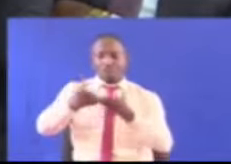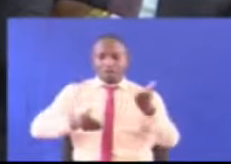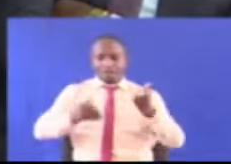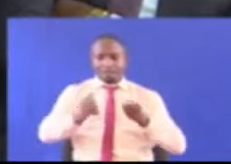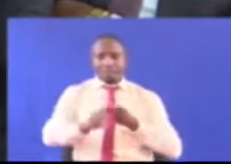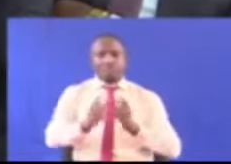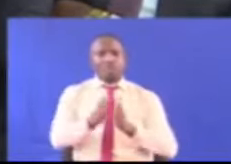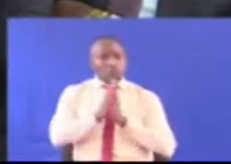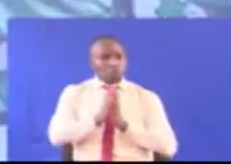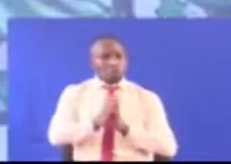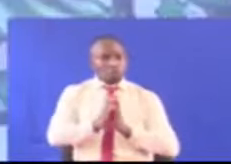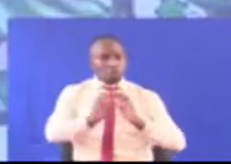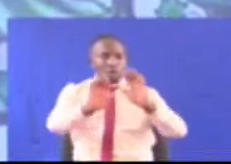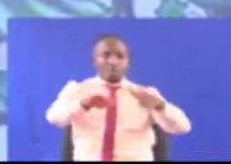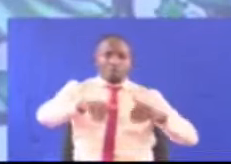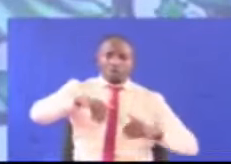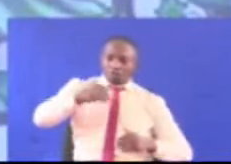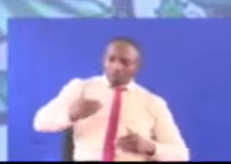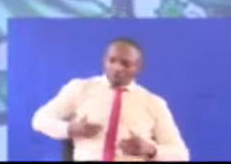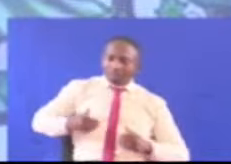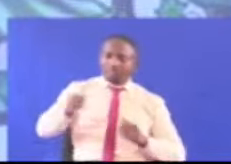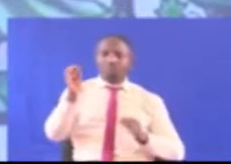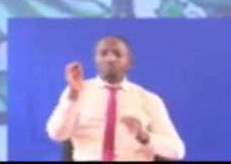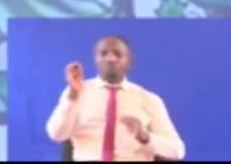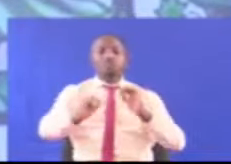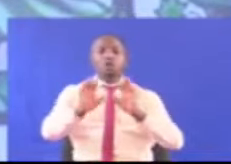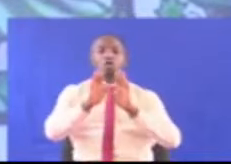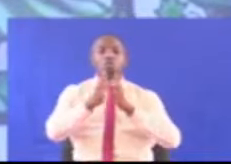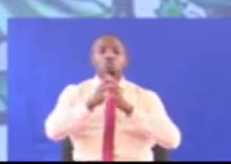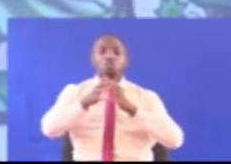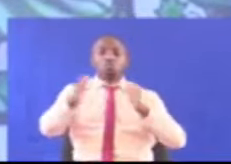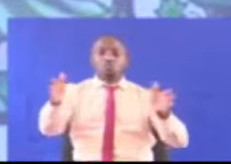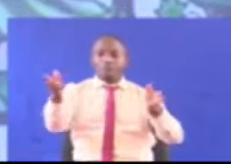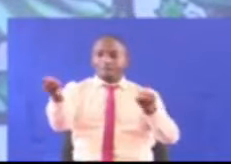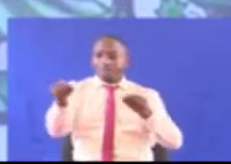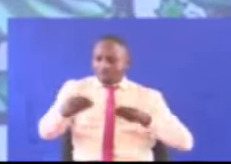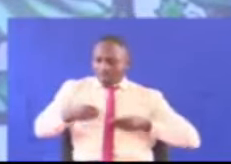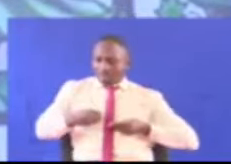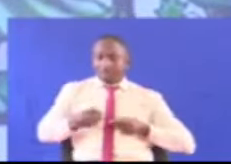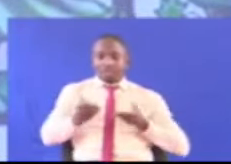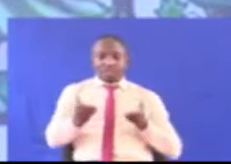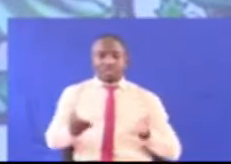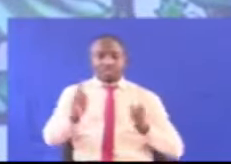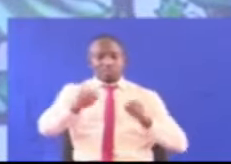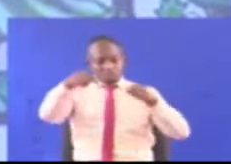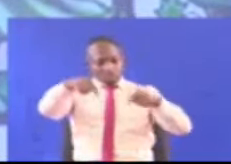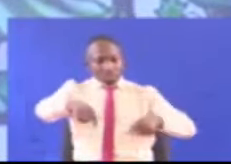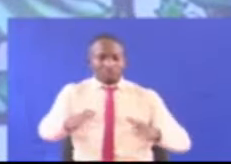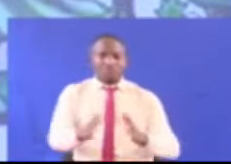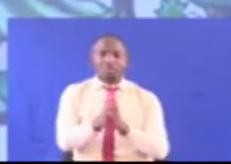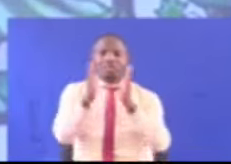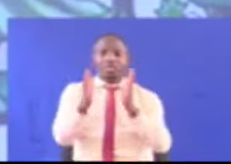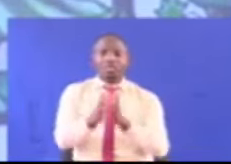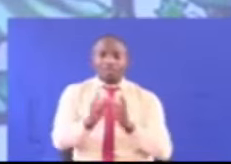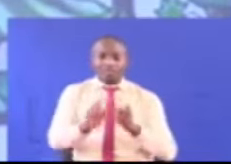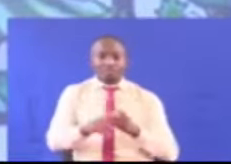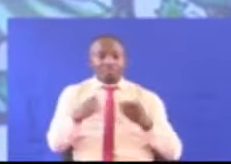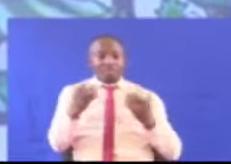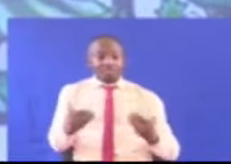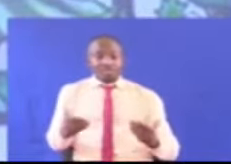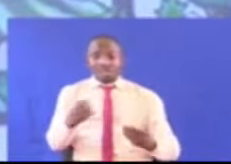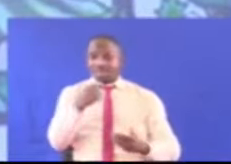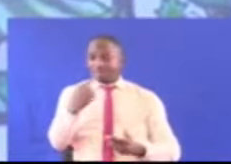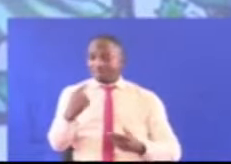wabunge wenzangu wanawake kwa mchango mkubwa umeutoa, na sasa tuko hapa kwenye kusherekea. Na sasa